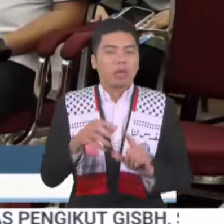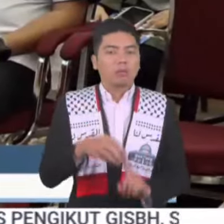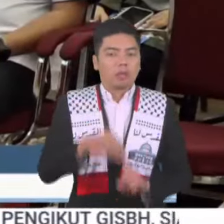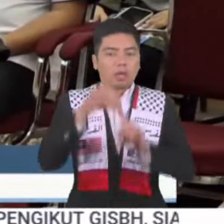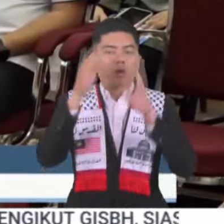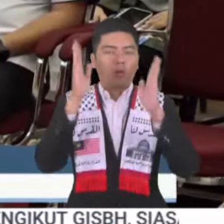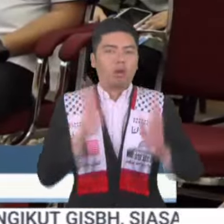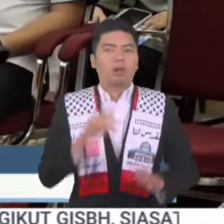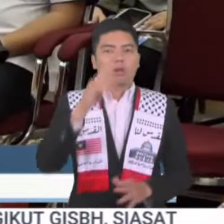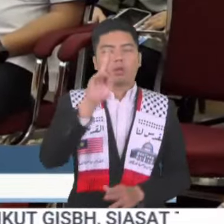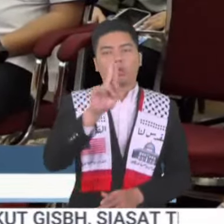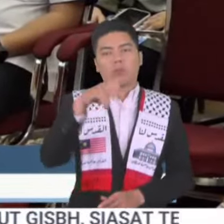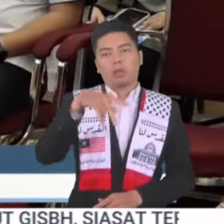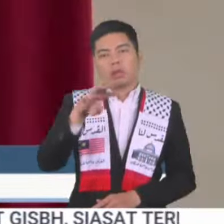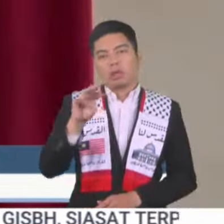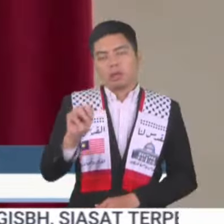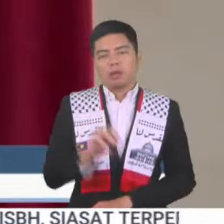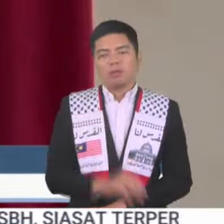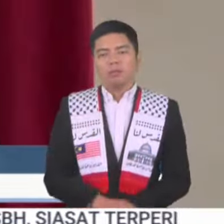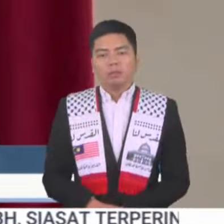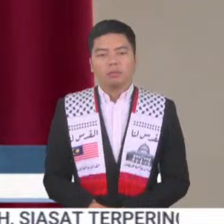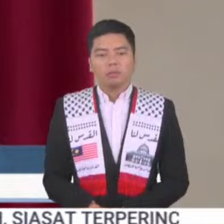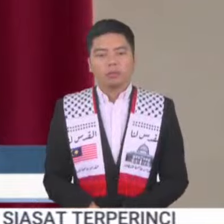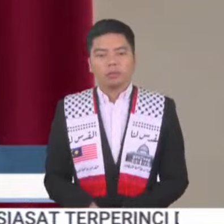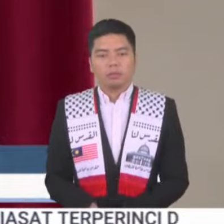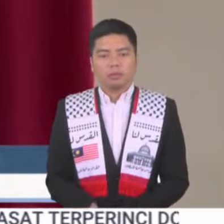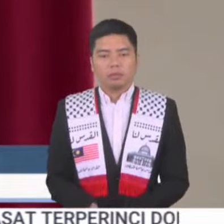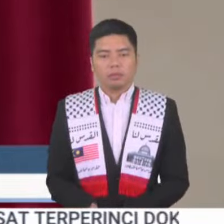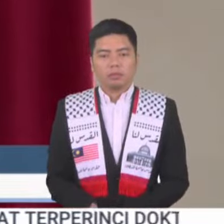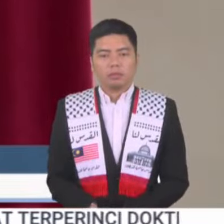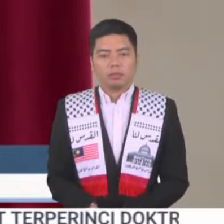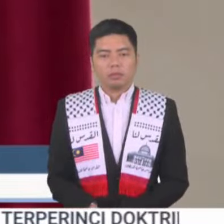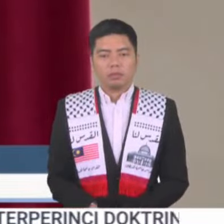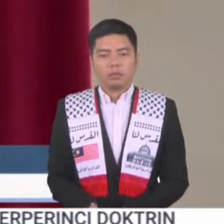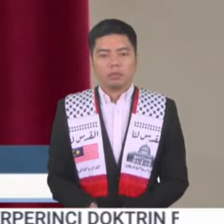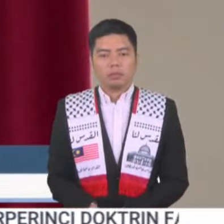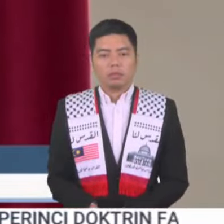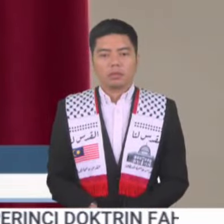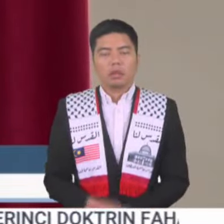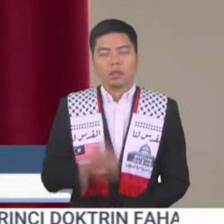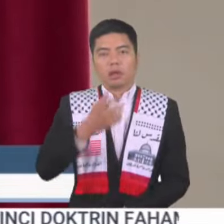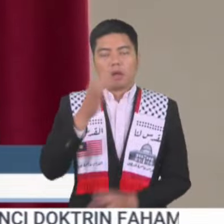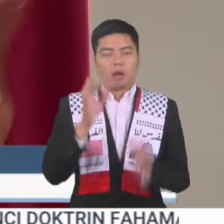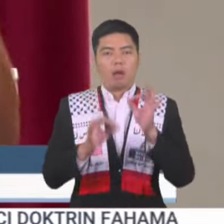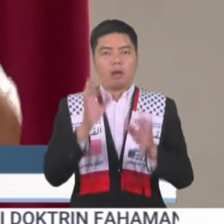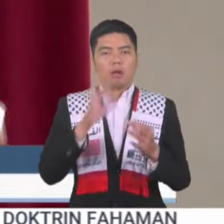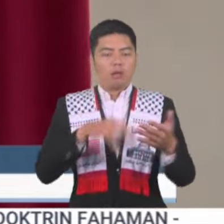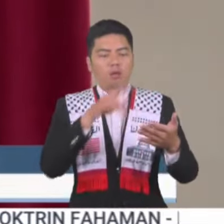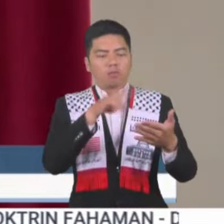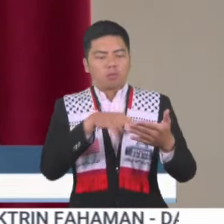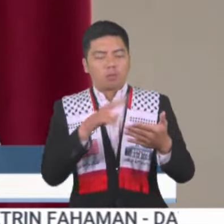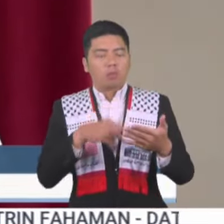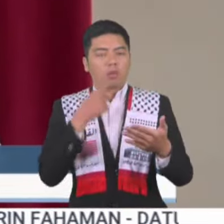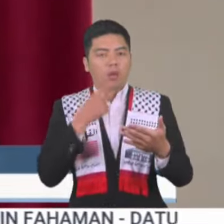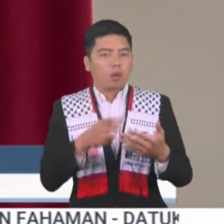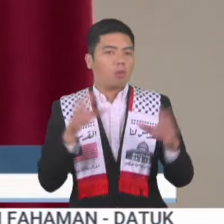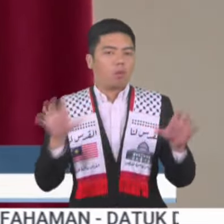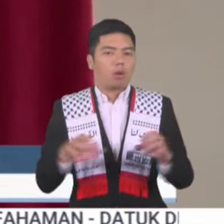warga UPM Kampus Bintulu. Kerana pembacaan ini kalau kita tidak lakukan,